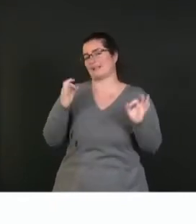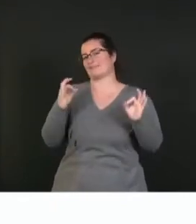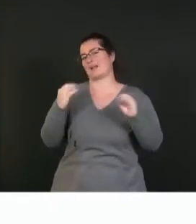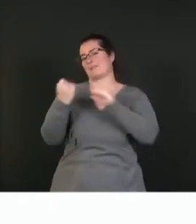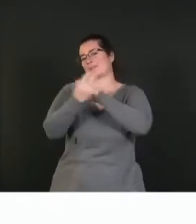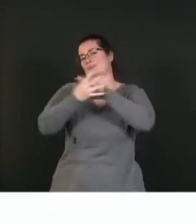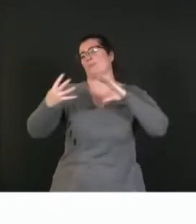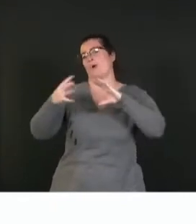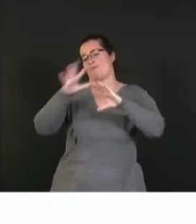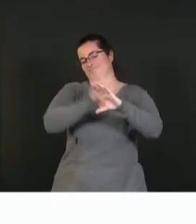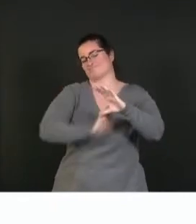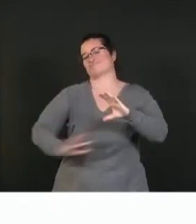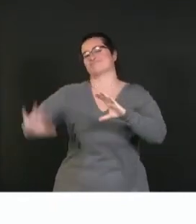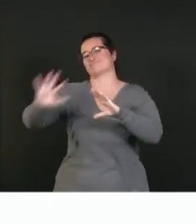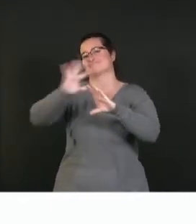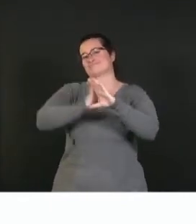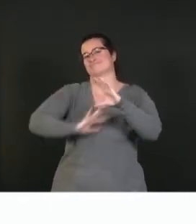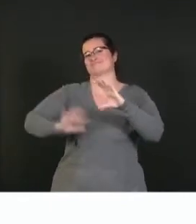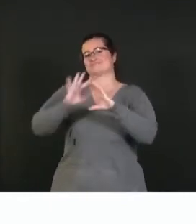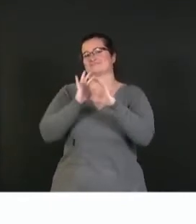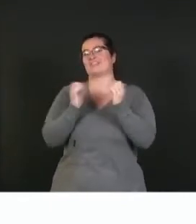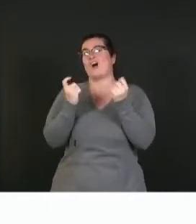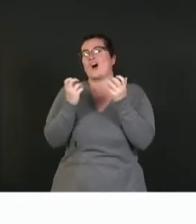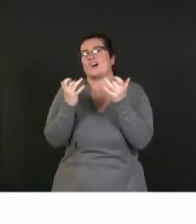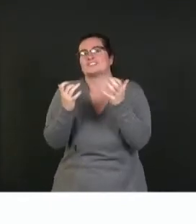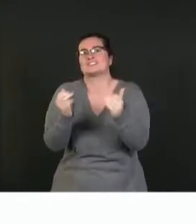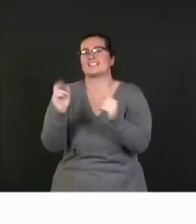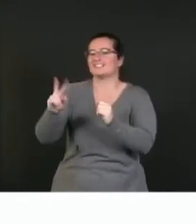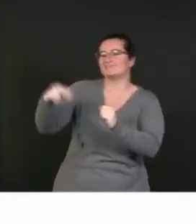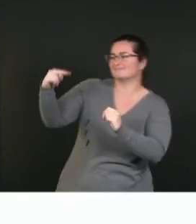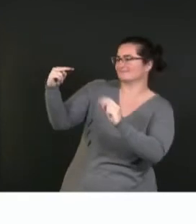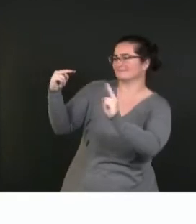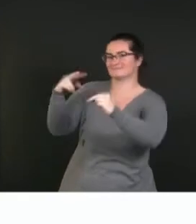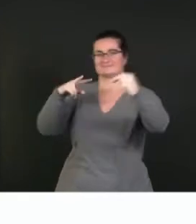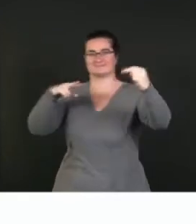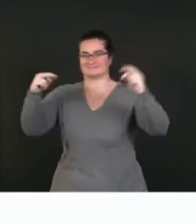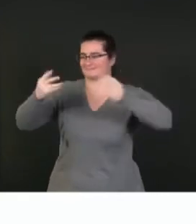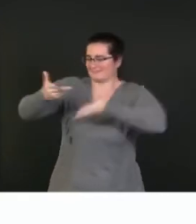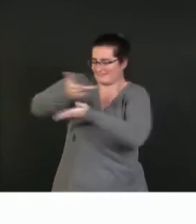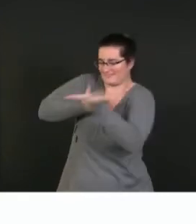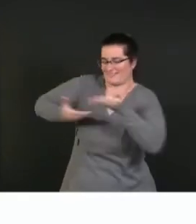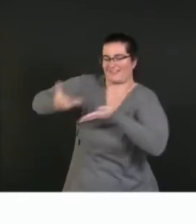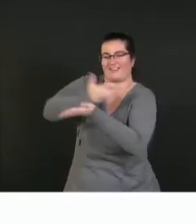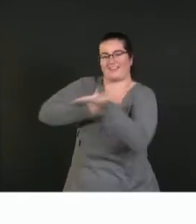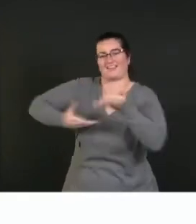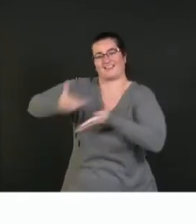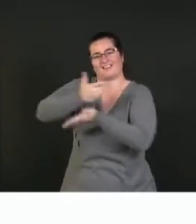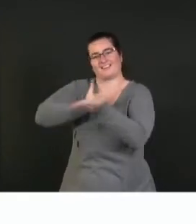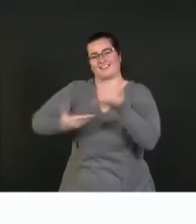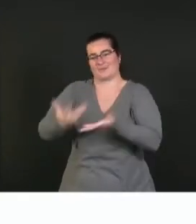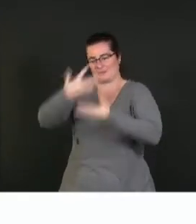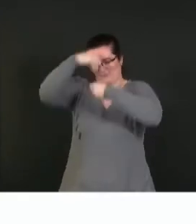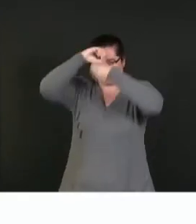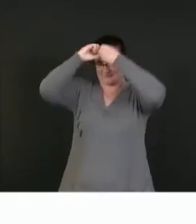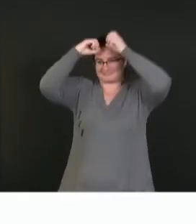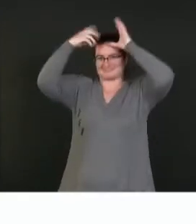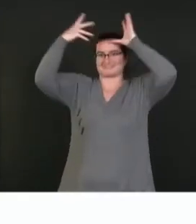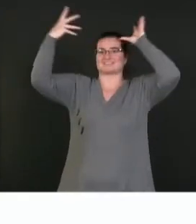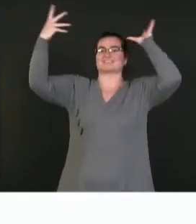métropole Rouen-Normandie est friand de ces regards croisés qui viennent alimenter les réflexions. Merci à vous quatre.